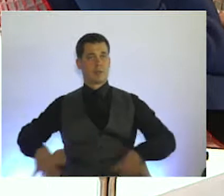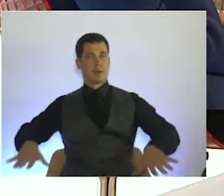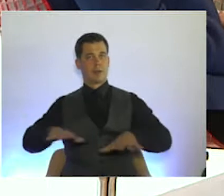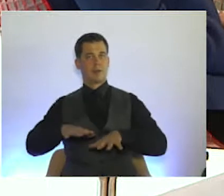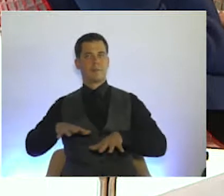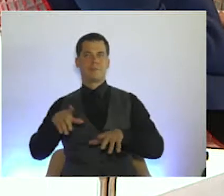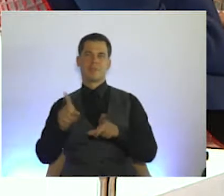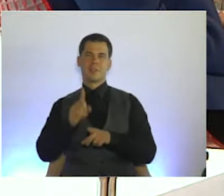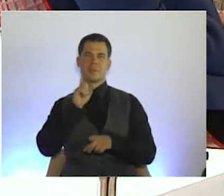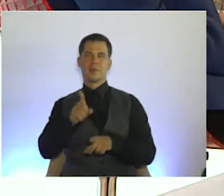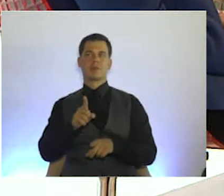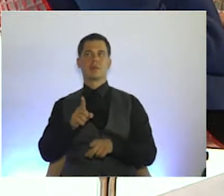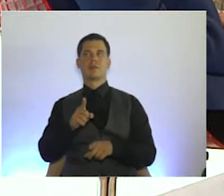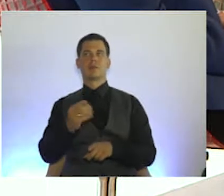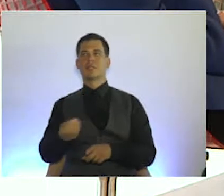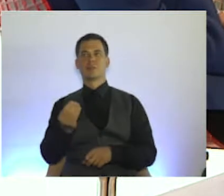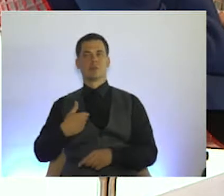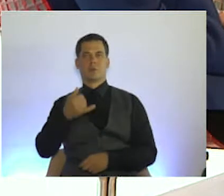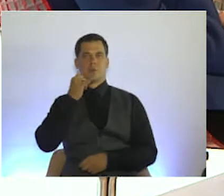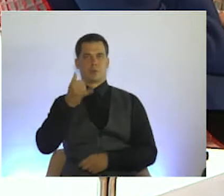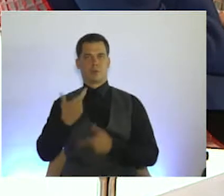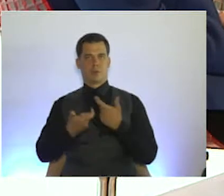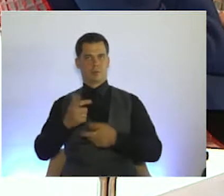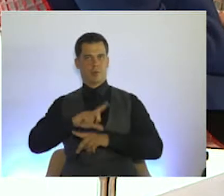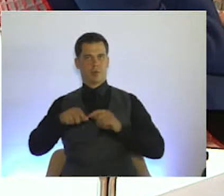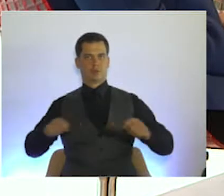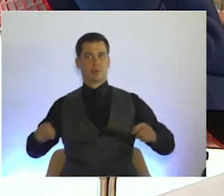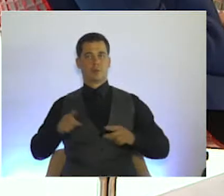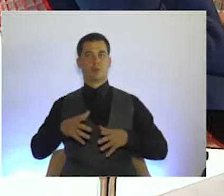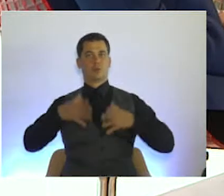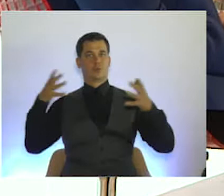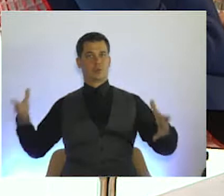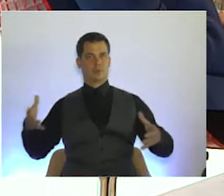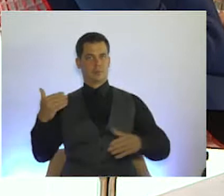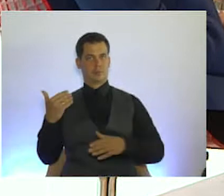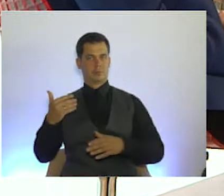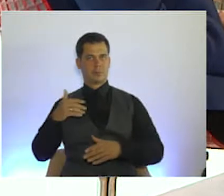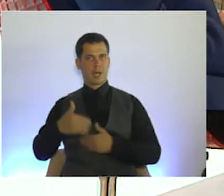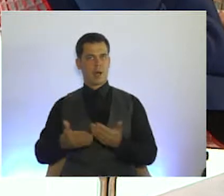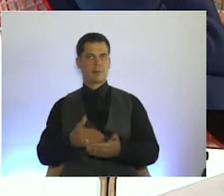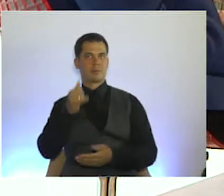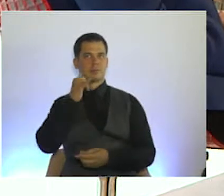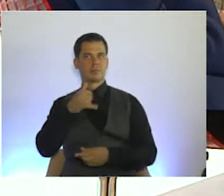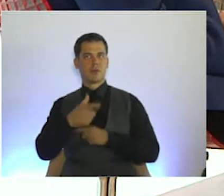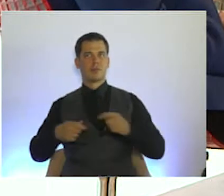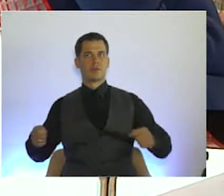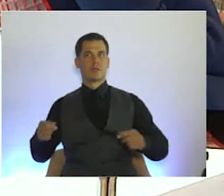naprawdę do końca nie radzą sobie z tym kraje dużo lepiej rozwinięte od nas, mimo że od lat